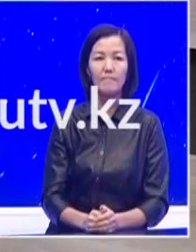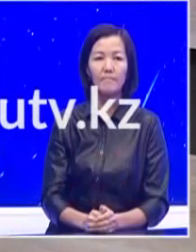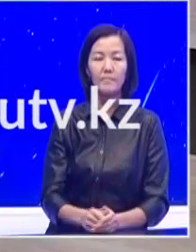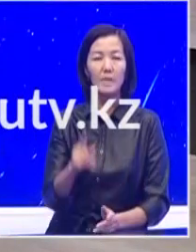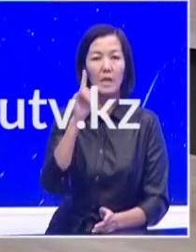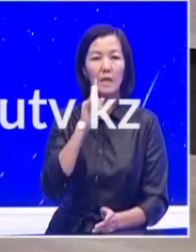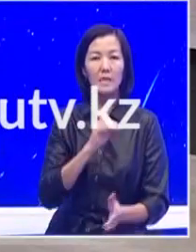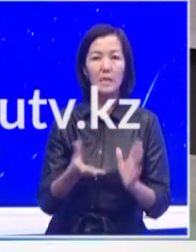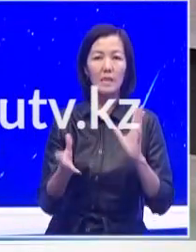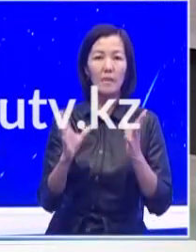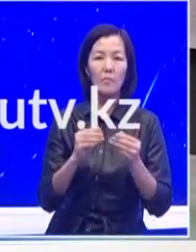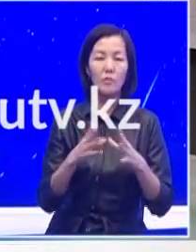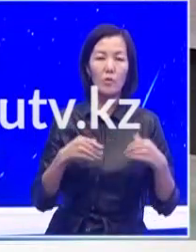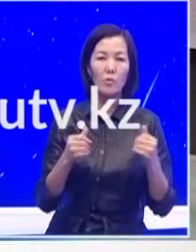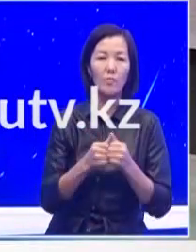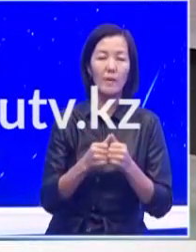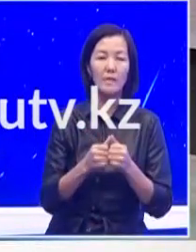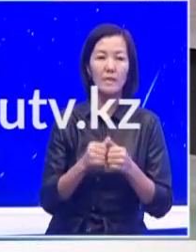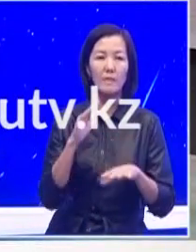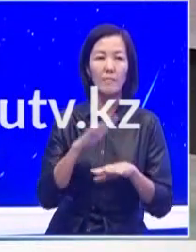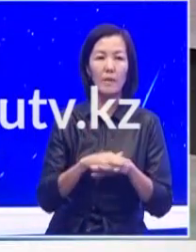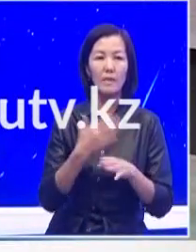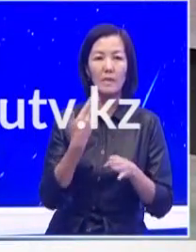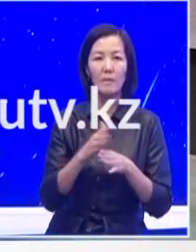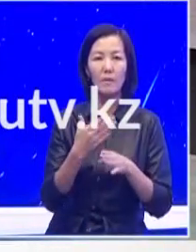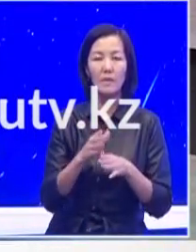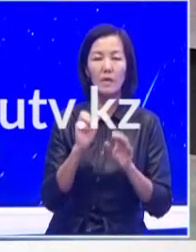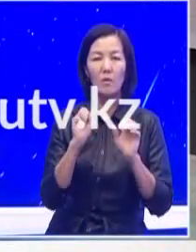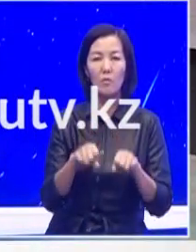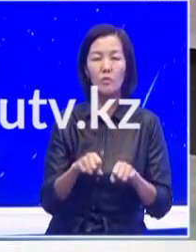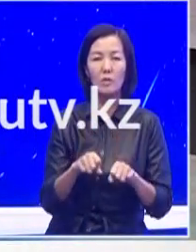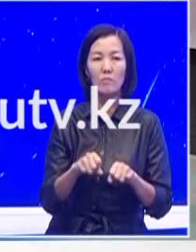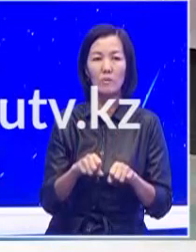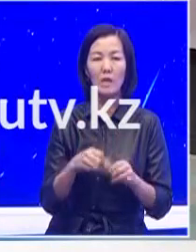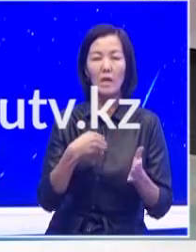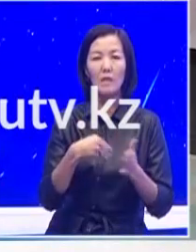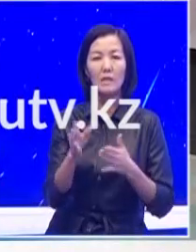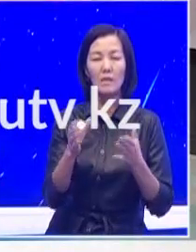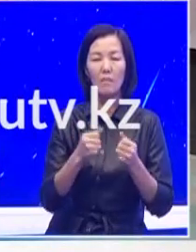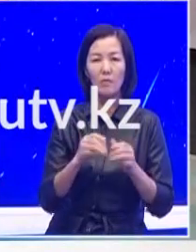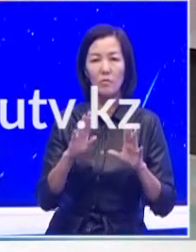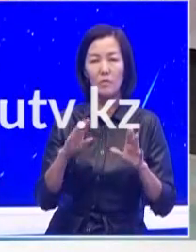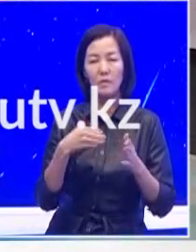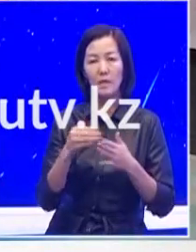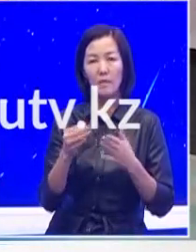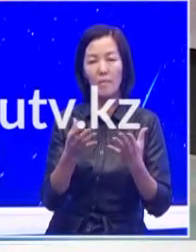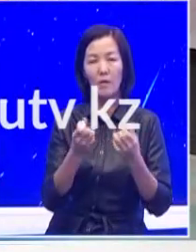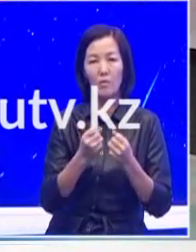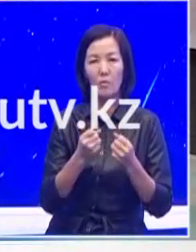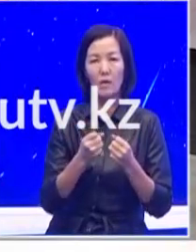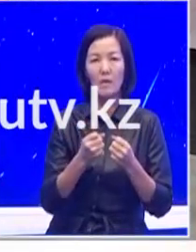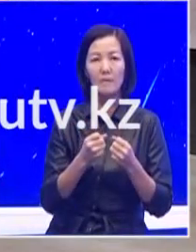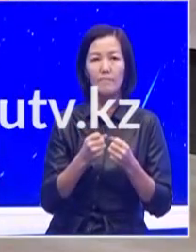Елімізде бүгіннен бастап отбасы банктегі ипотека қызметі қол жетімді болмақ. Жылжымайтын мүлікті сатып алу мен сатуға арналған маркетплейс іске